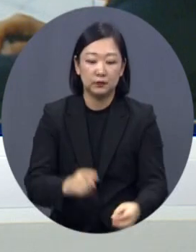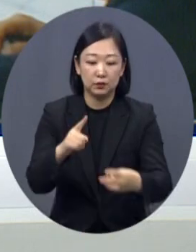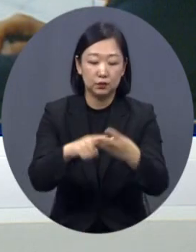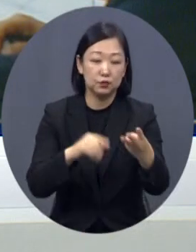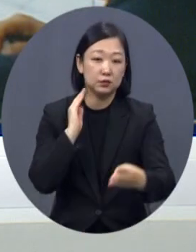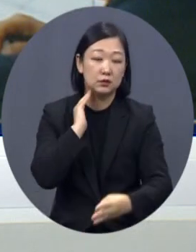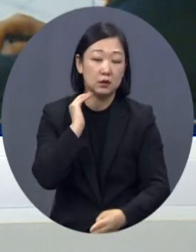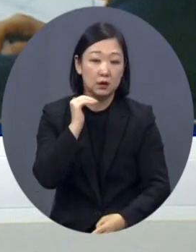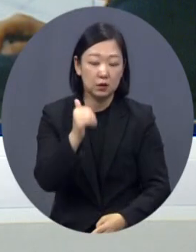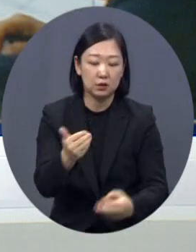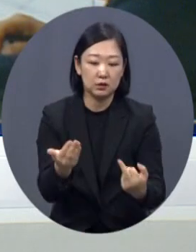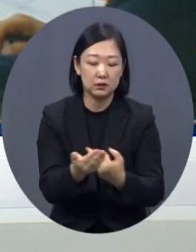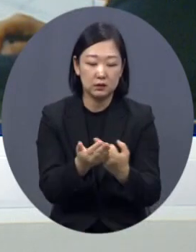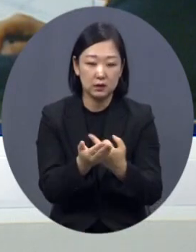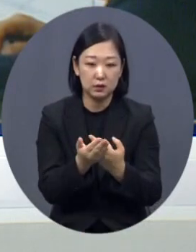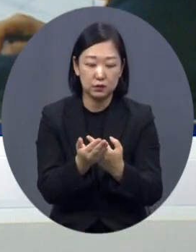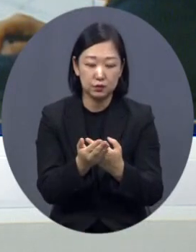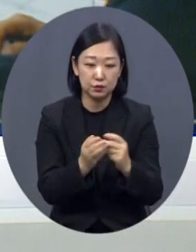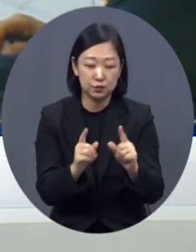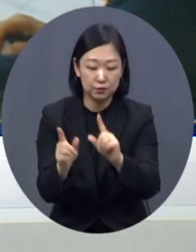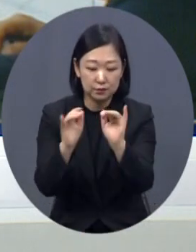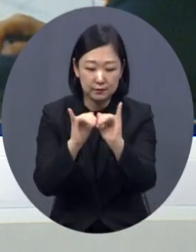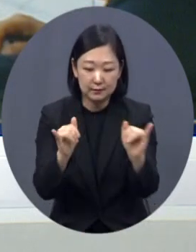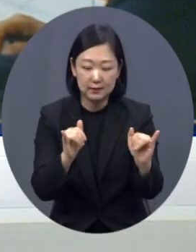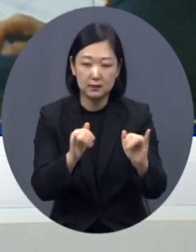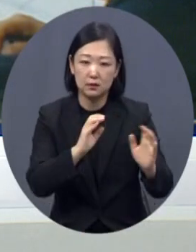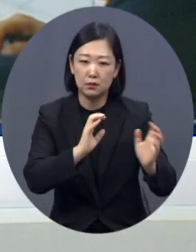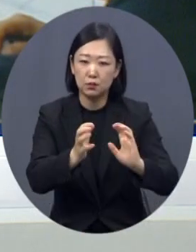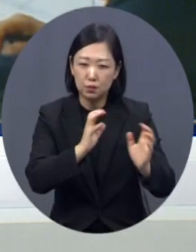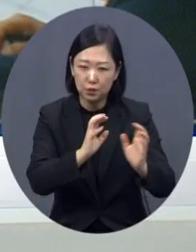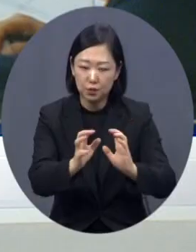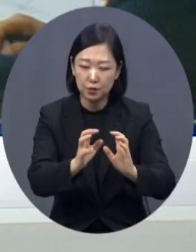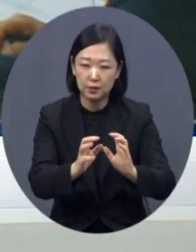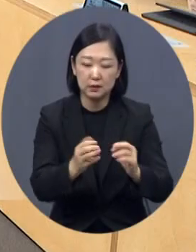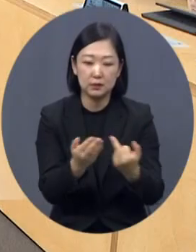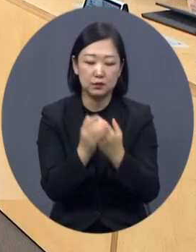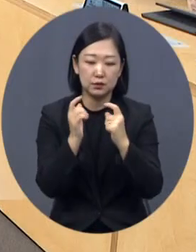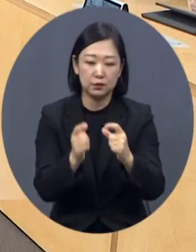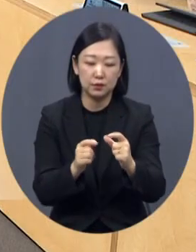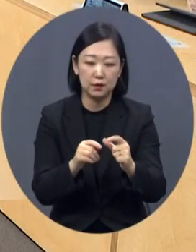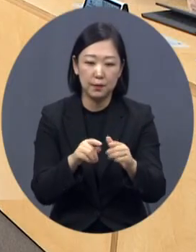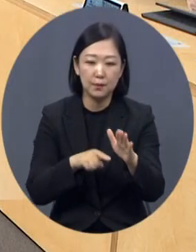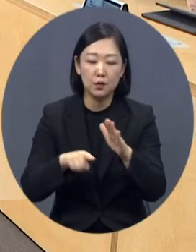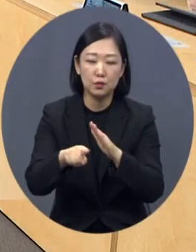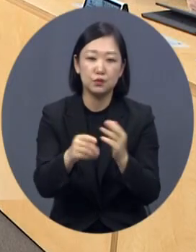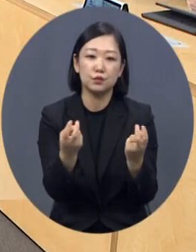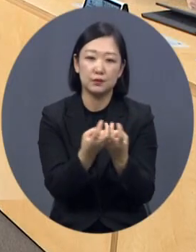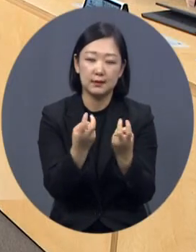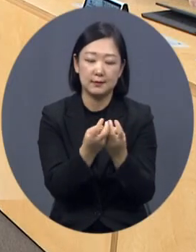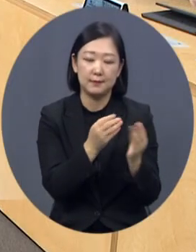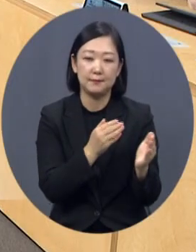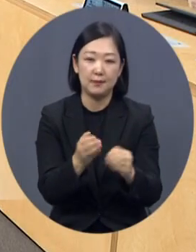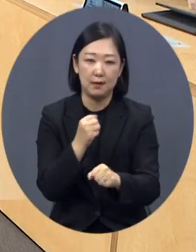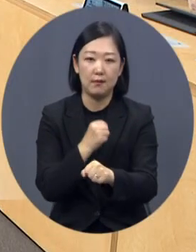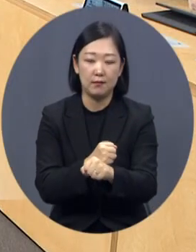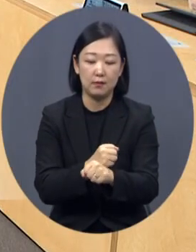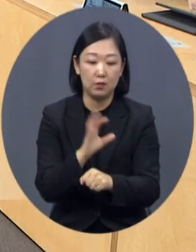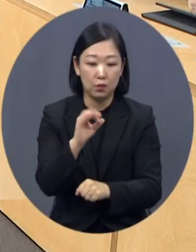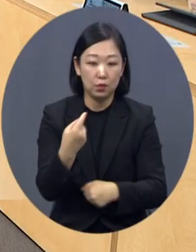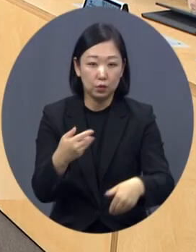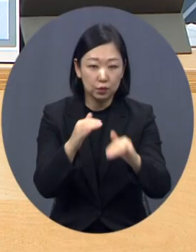윤석열 대통령의 제주 민생 토론회에 대해 제주도가 본격적인 후속 조치를 추진합니다. 오영훈